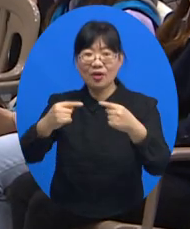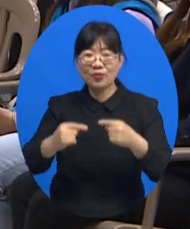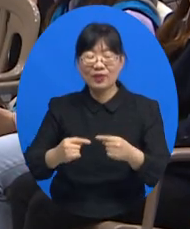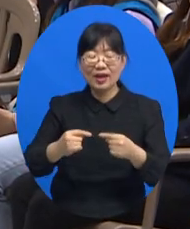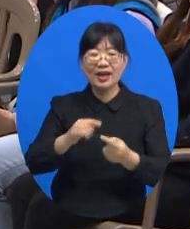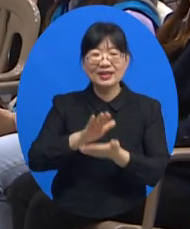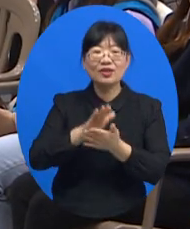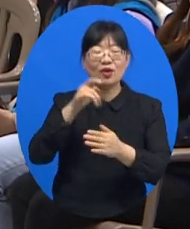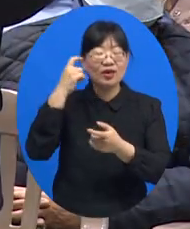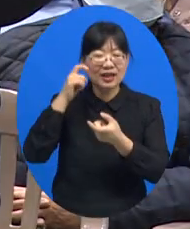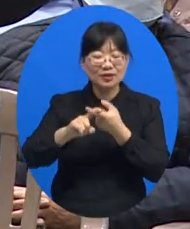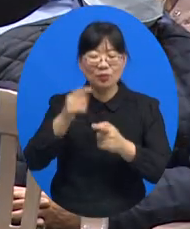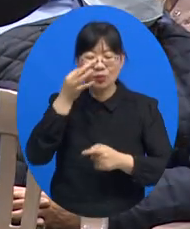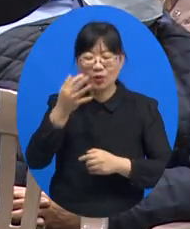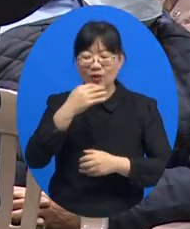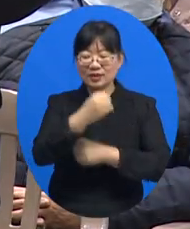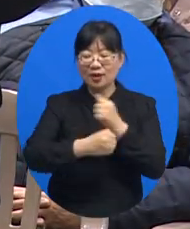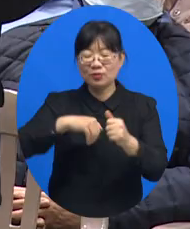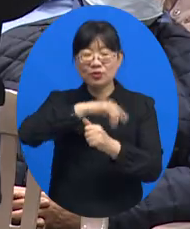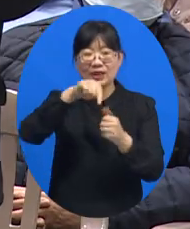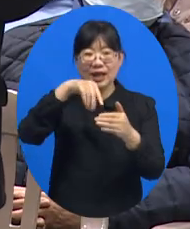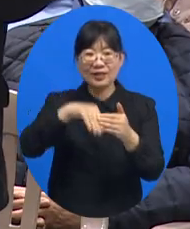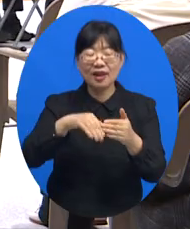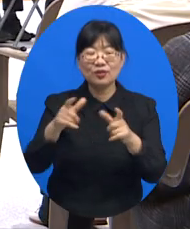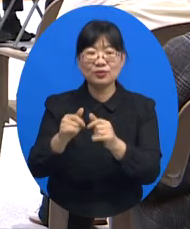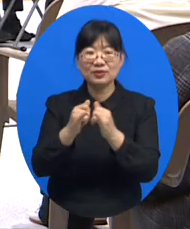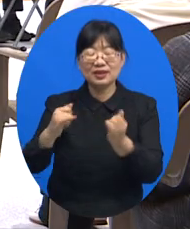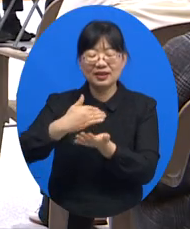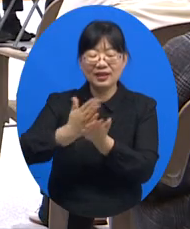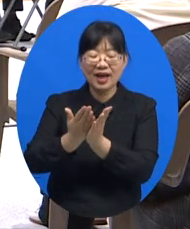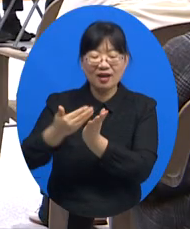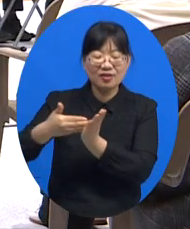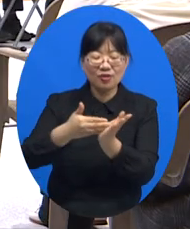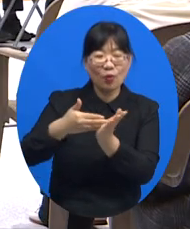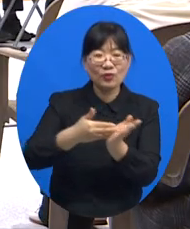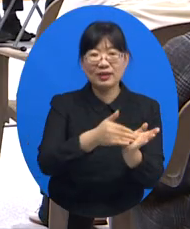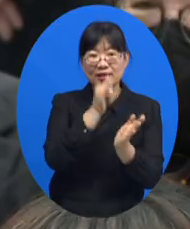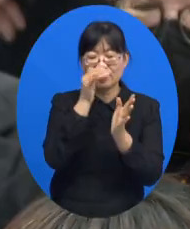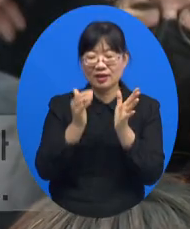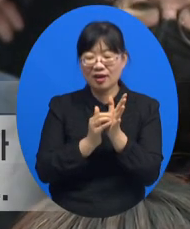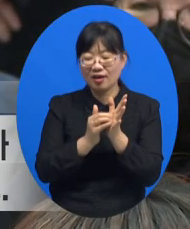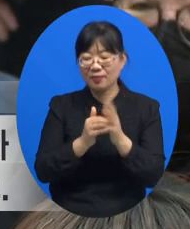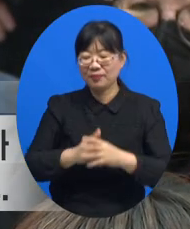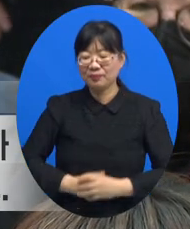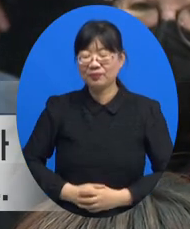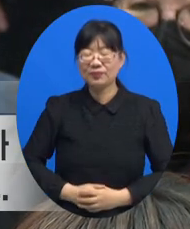보여줬습니다 자유로운 분위기 속에서 주민들은 다양한 건 이상을 쏟아냈습니다